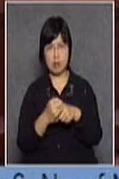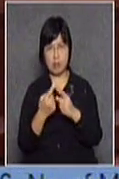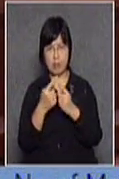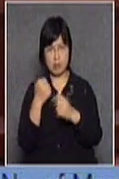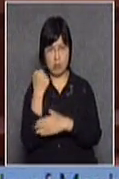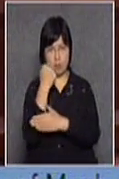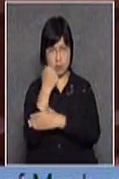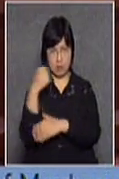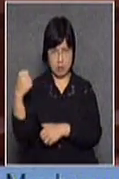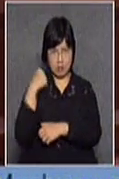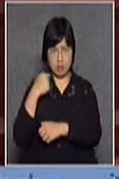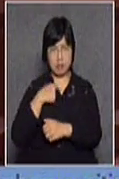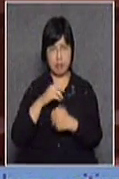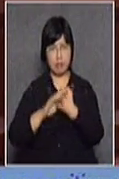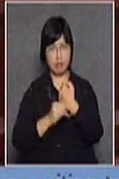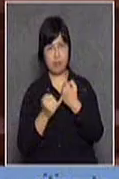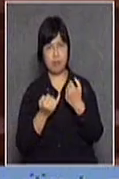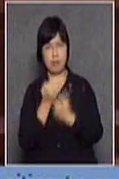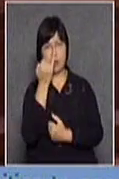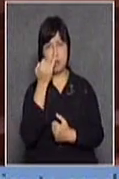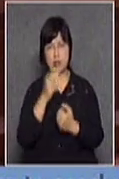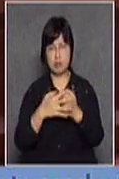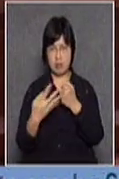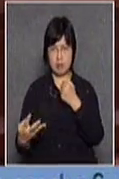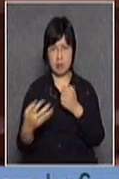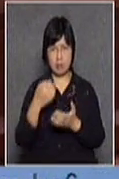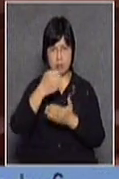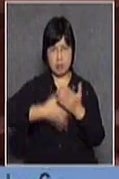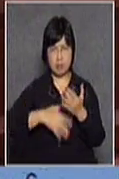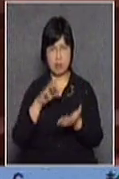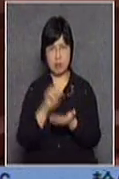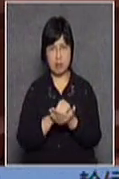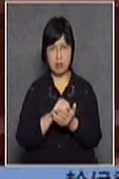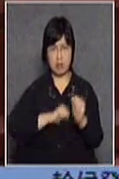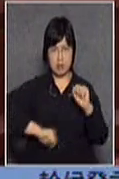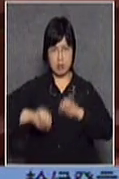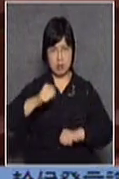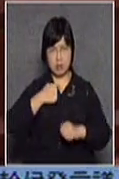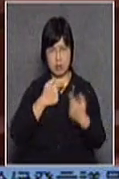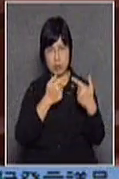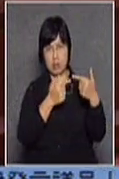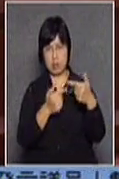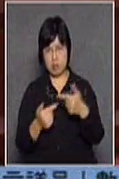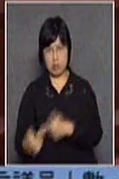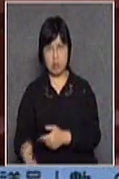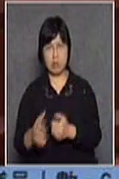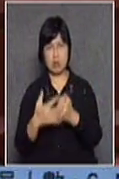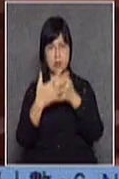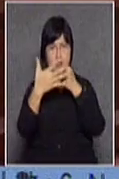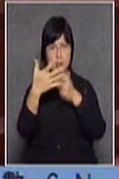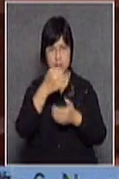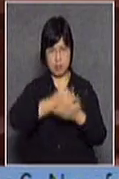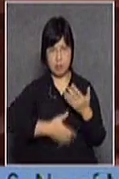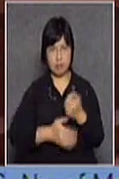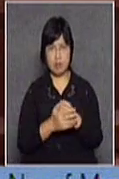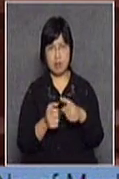量在於違法。第四個原則，佔領行動必須持續。第五個原則，